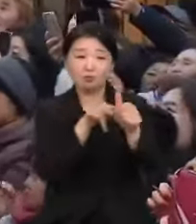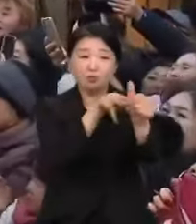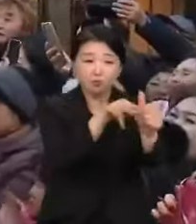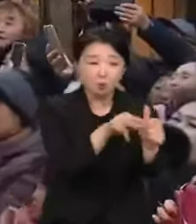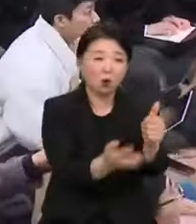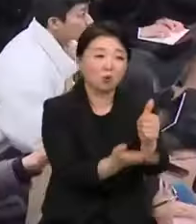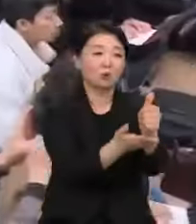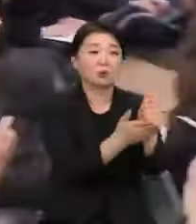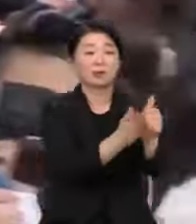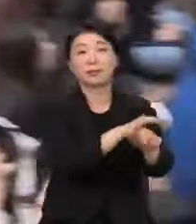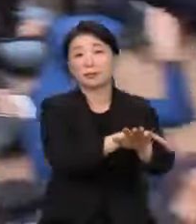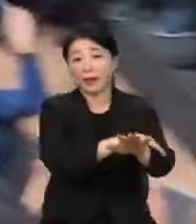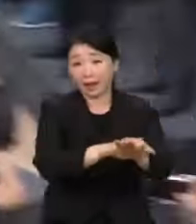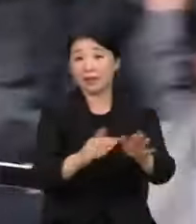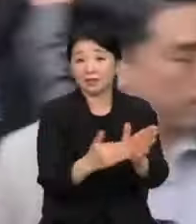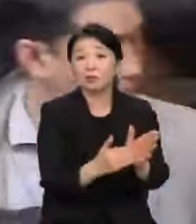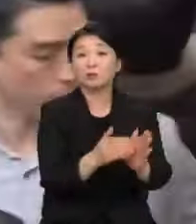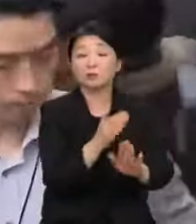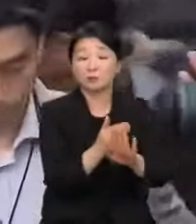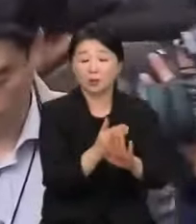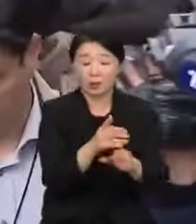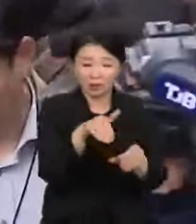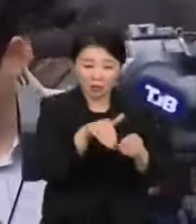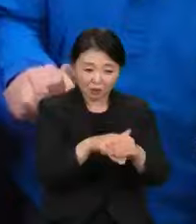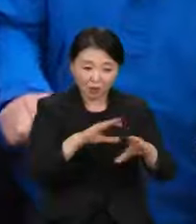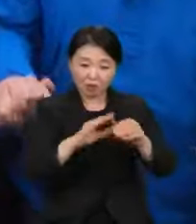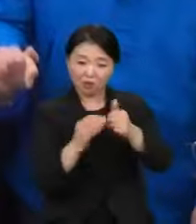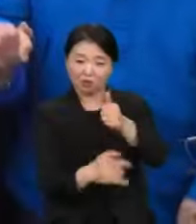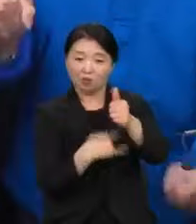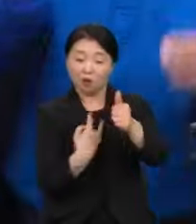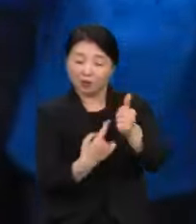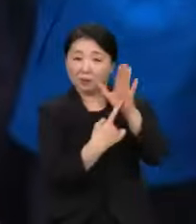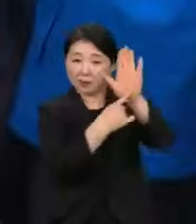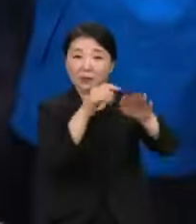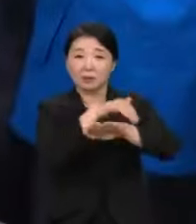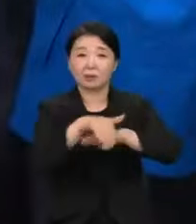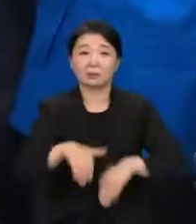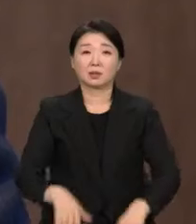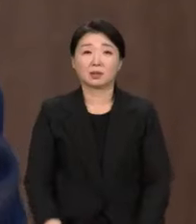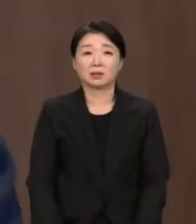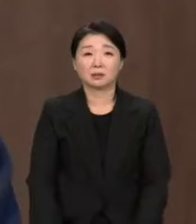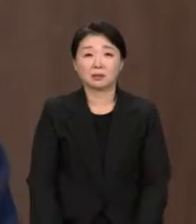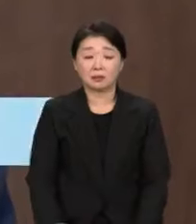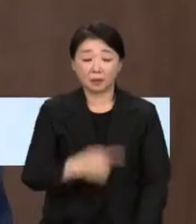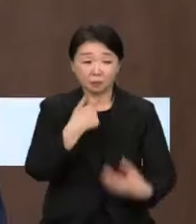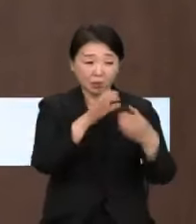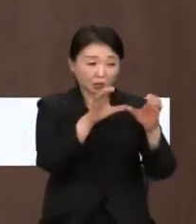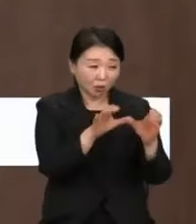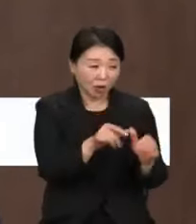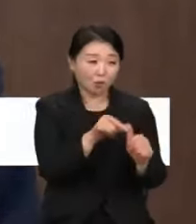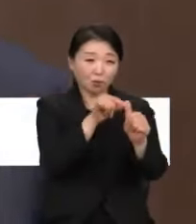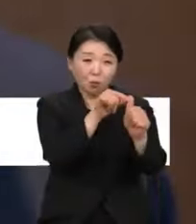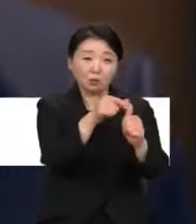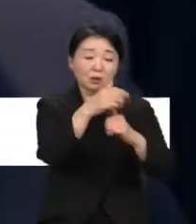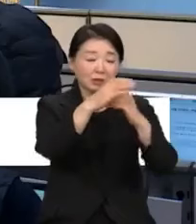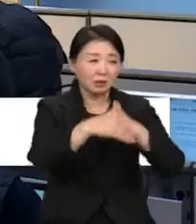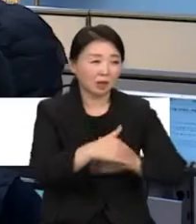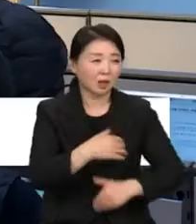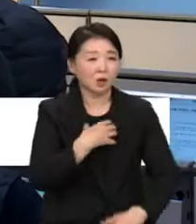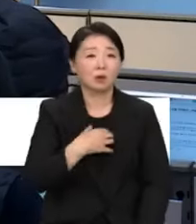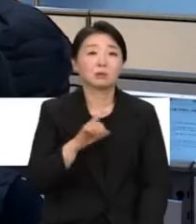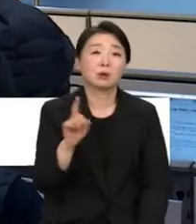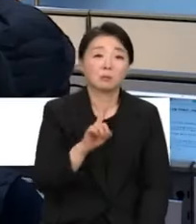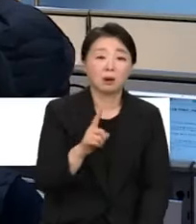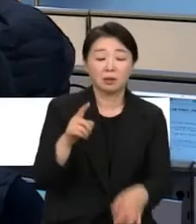작업을 마무리하고 있고 조만간 선거대책위원회 출범도 앞두고 있습니다. 한때 민주당 공천 과정에 우려를 나타냈던 김부겸